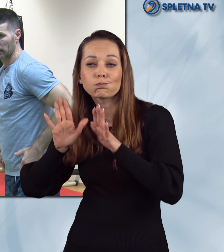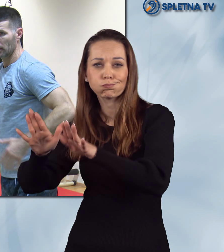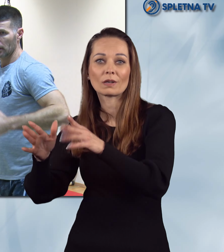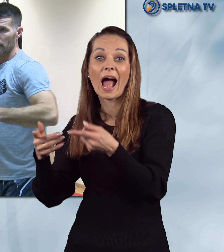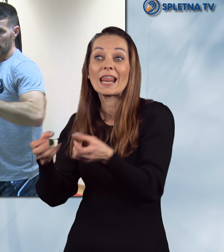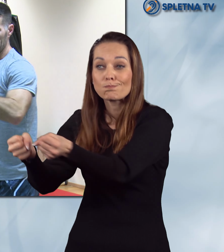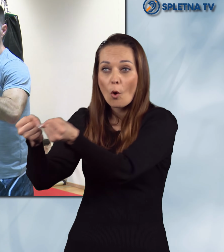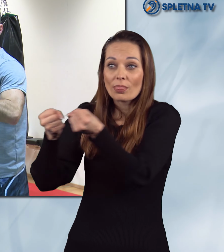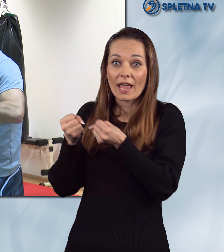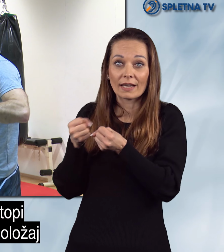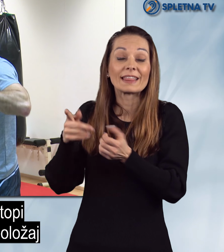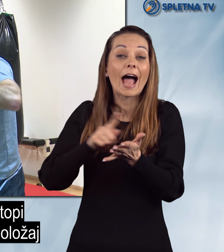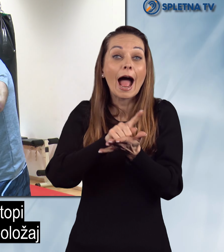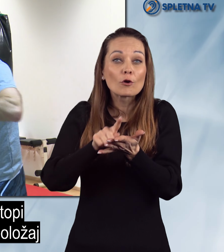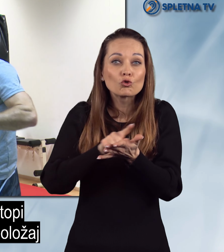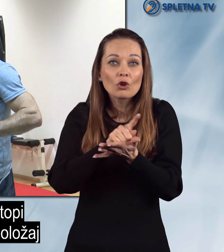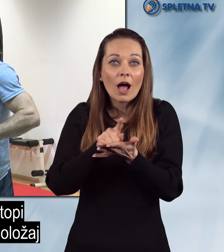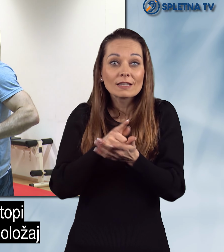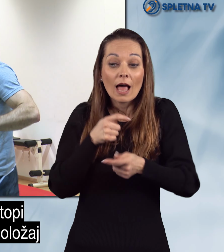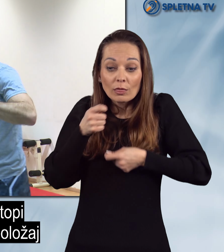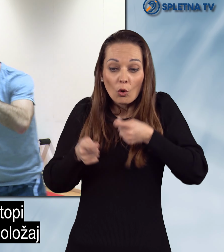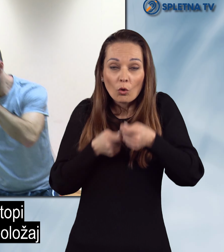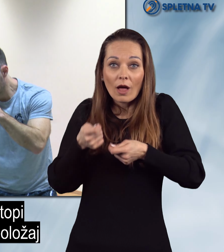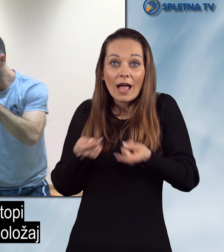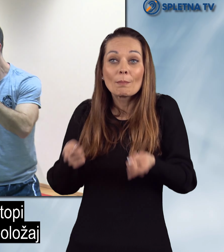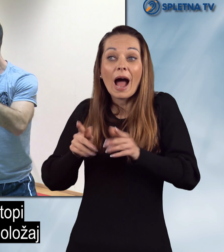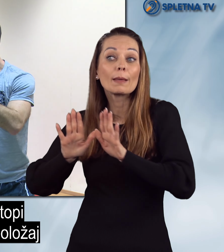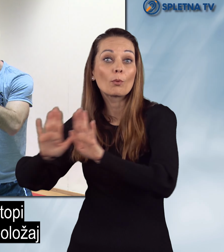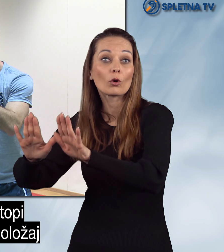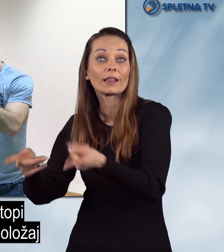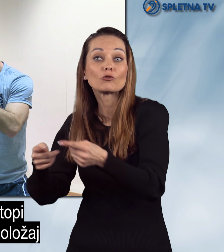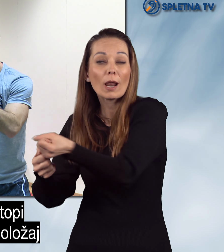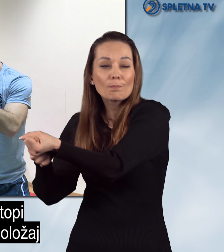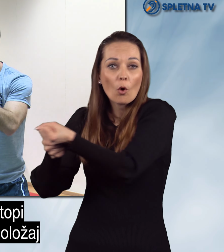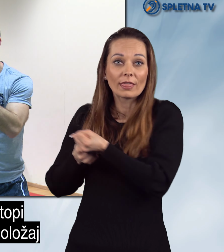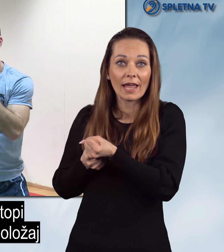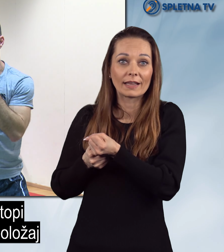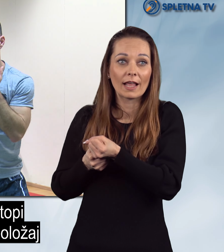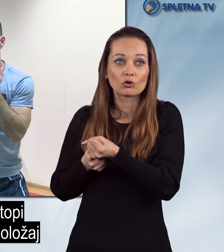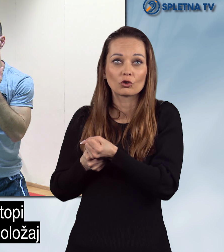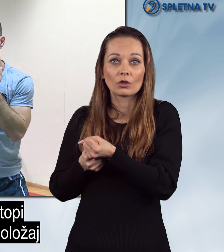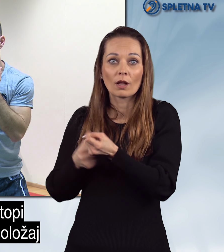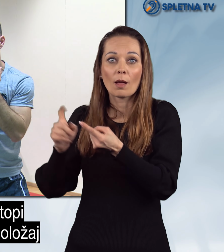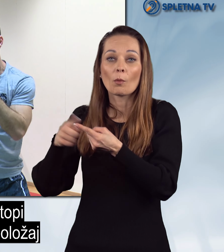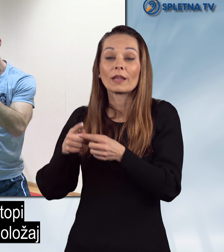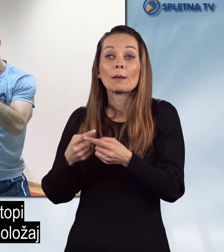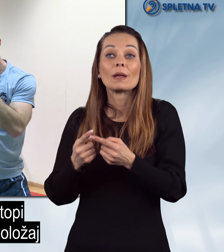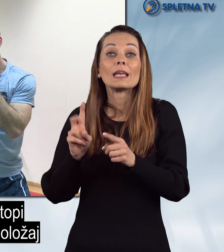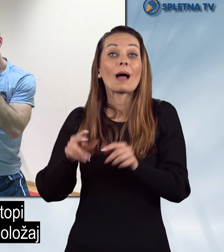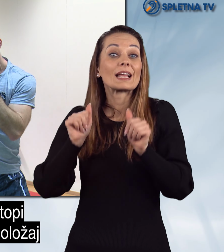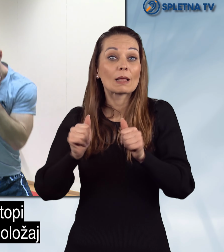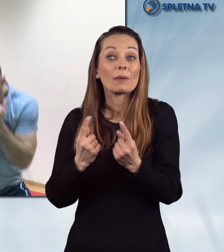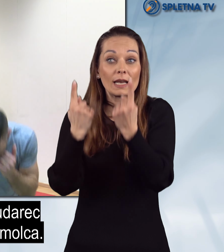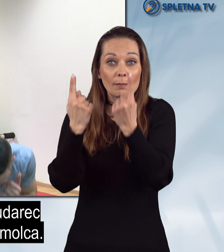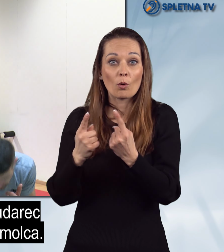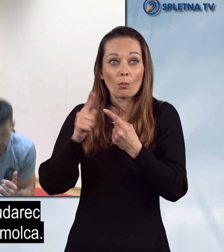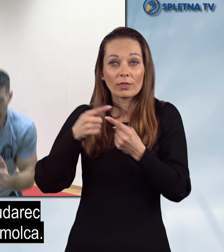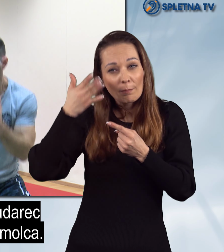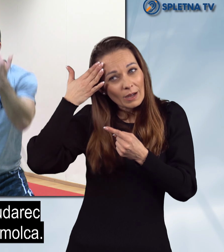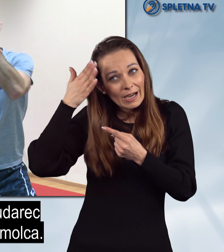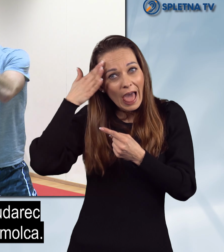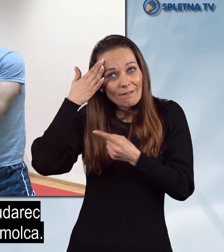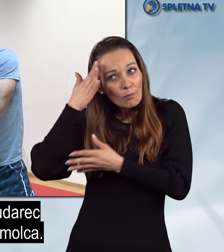takrat, teda dajmo to, porineš ali pa potegneš, stopi v stabilni položaj in od takrat dalje. Ide tu gor